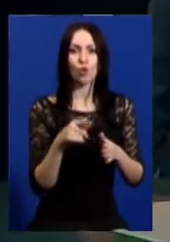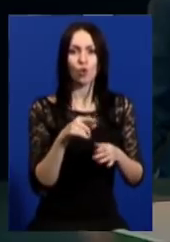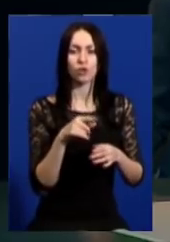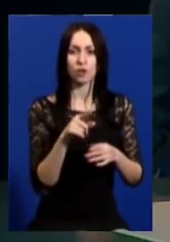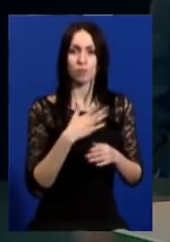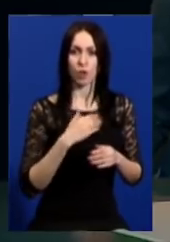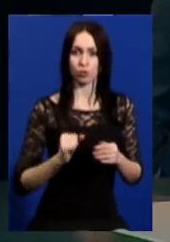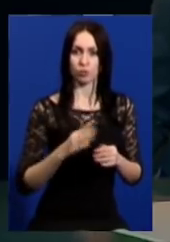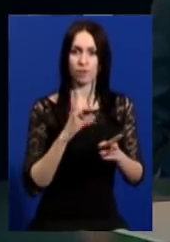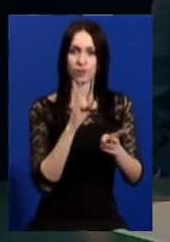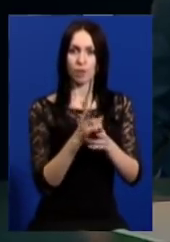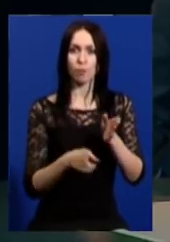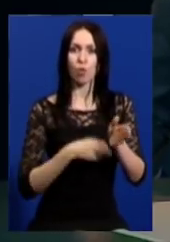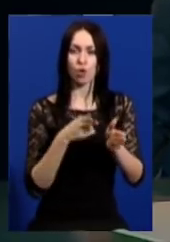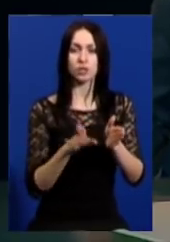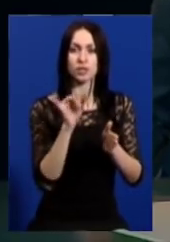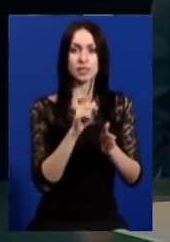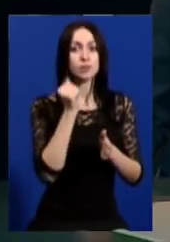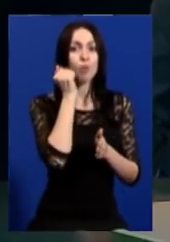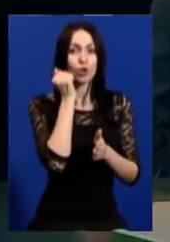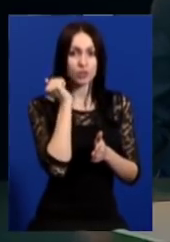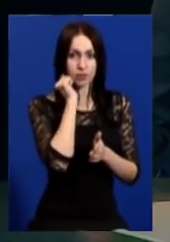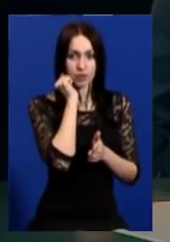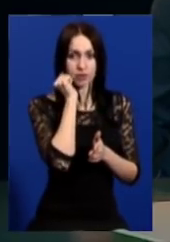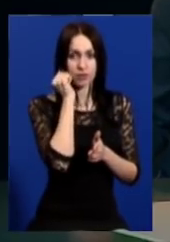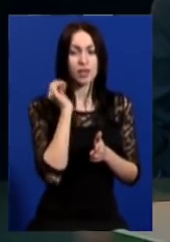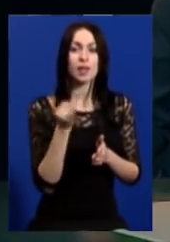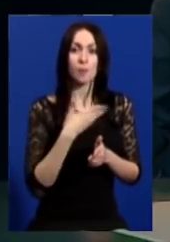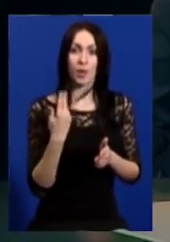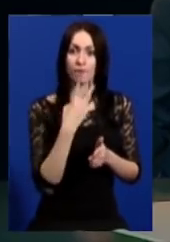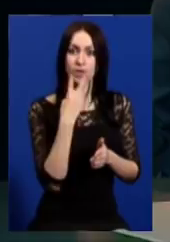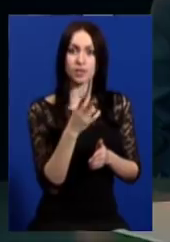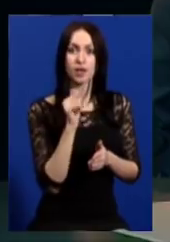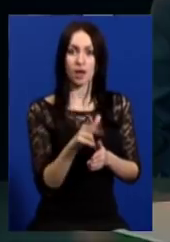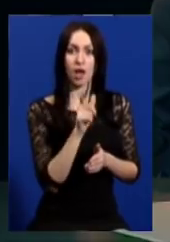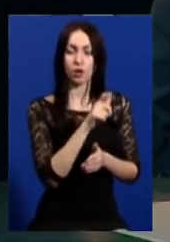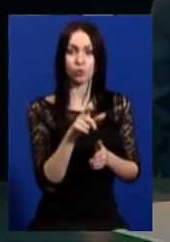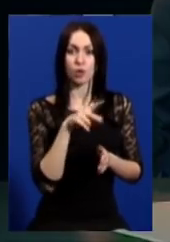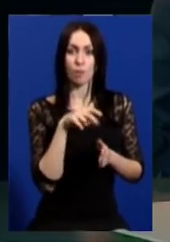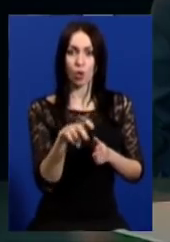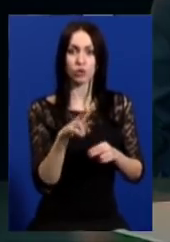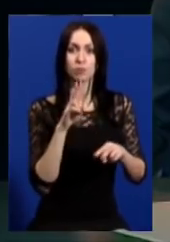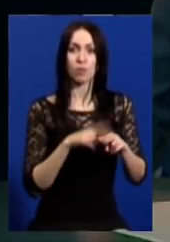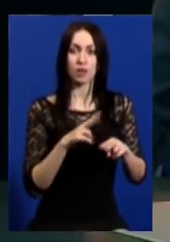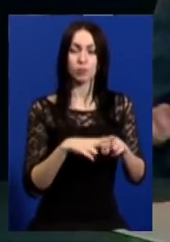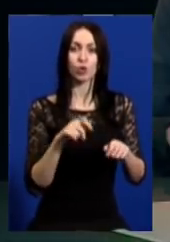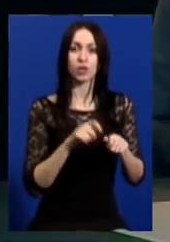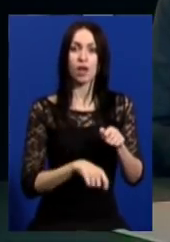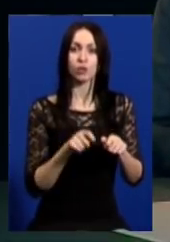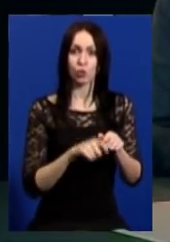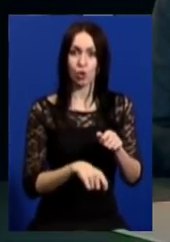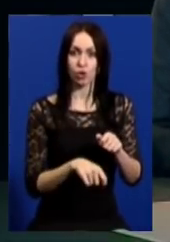грудня зустрічали потяг із Москви, і ми бачили, як пасажири проходять паспорт і контроль.